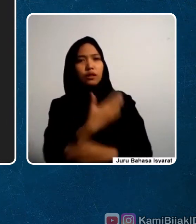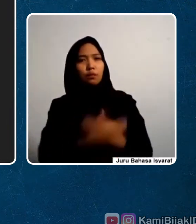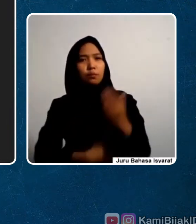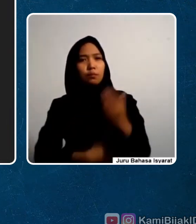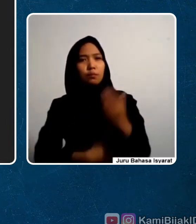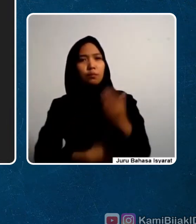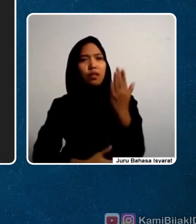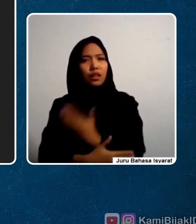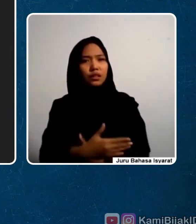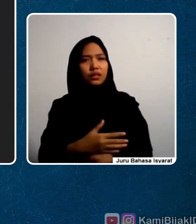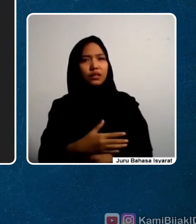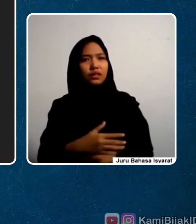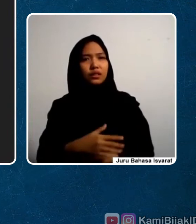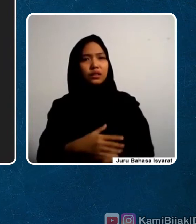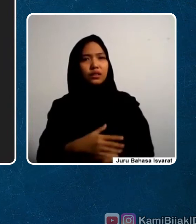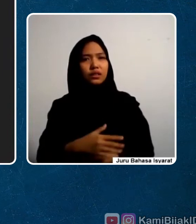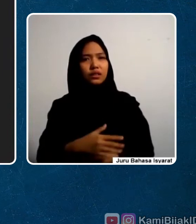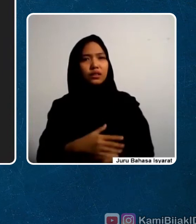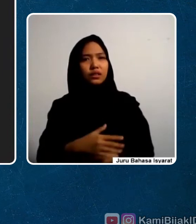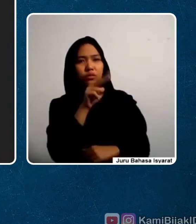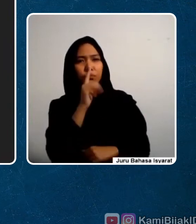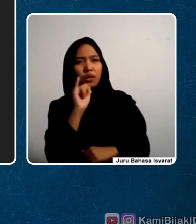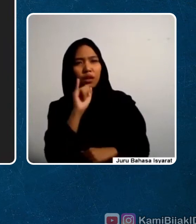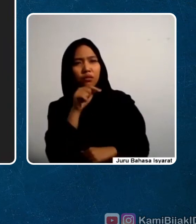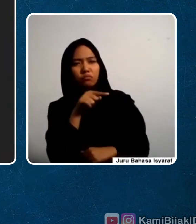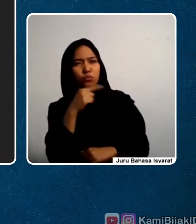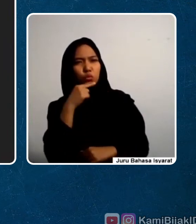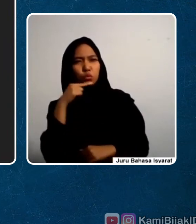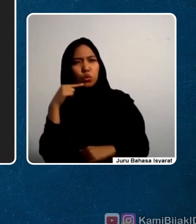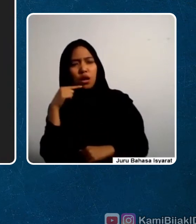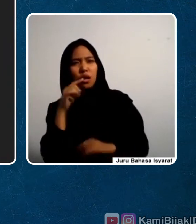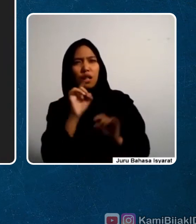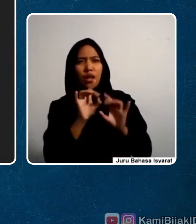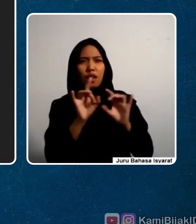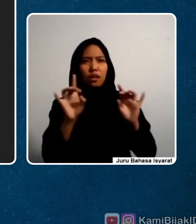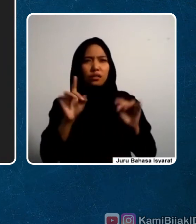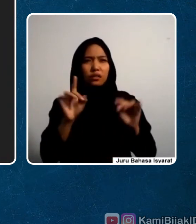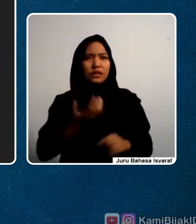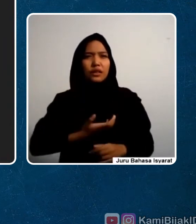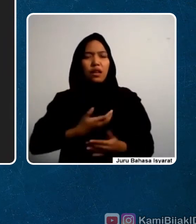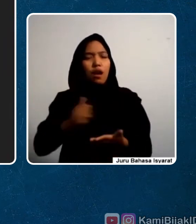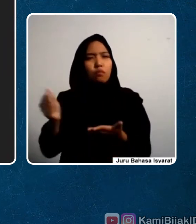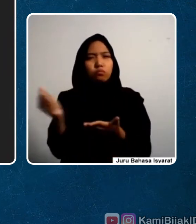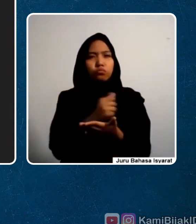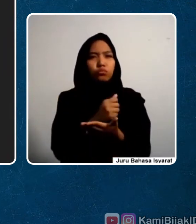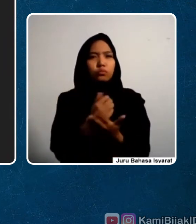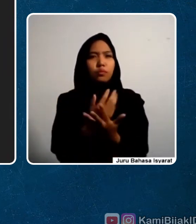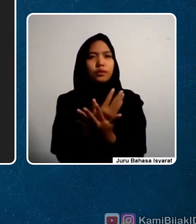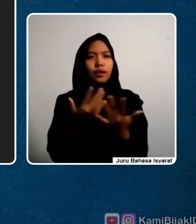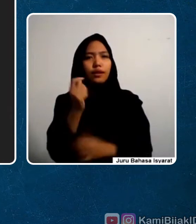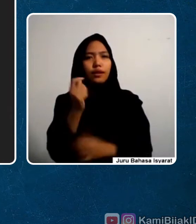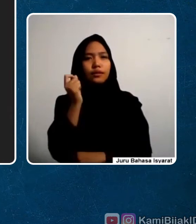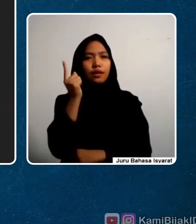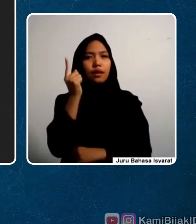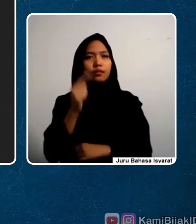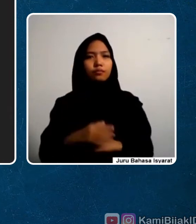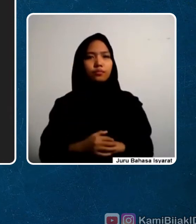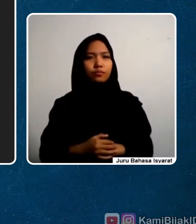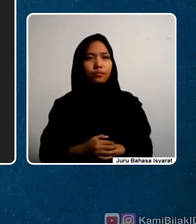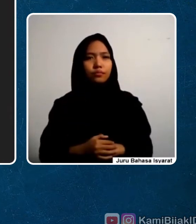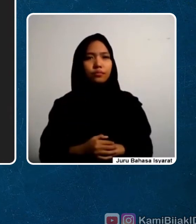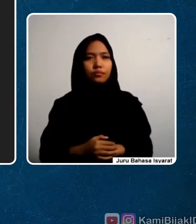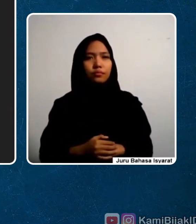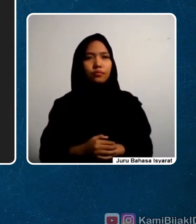ingin menghapus stigma atau paradigma di masyarakat bahwa difabel itu, semua lintas difabel itu